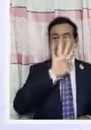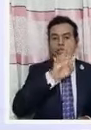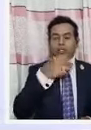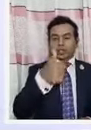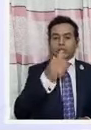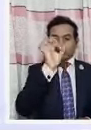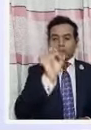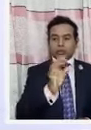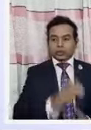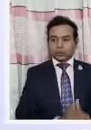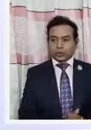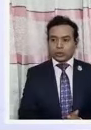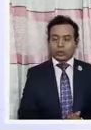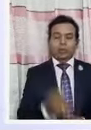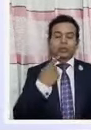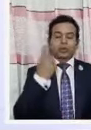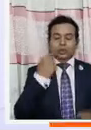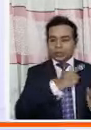1,164 জন,